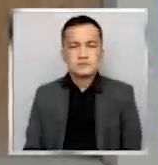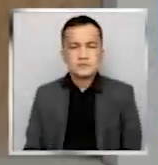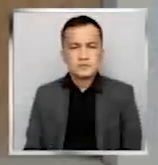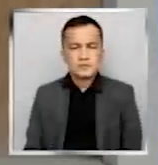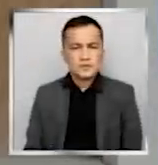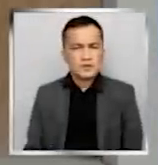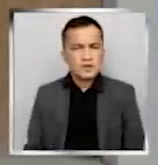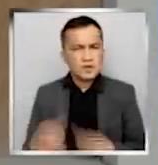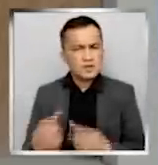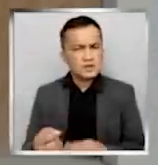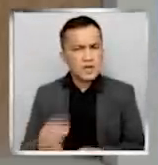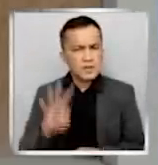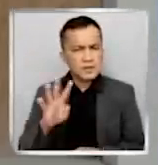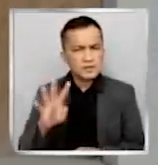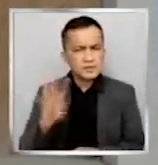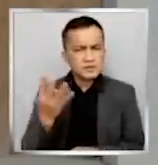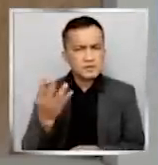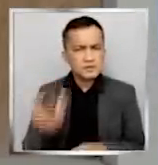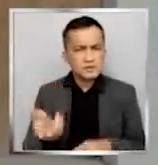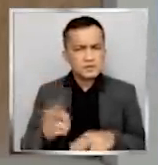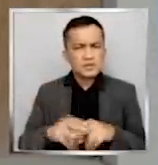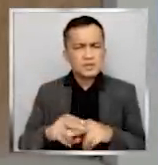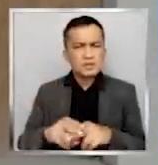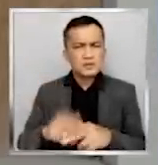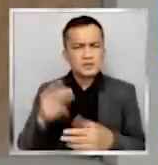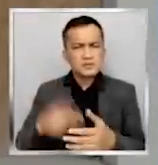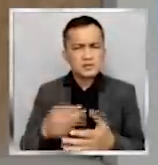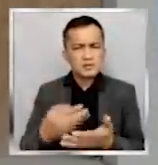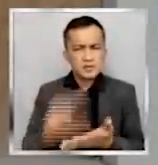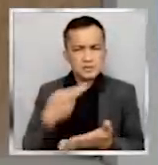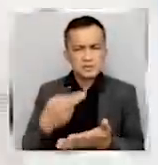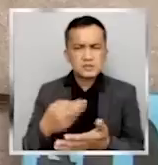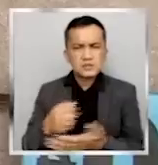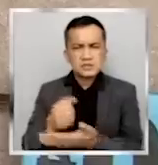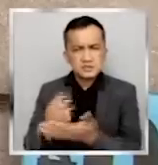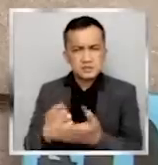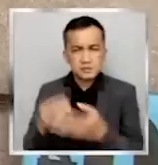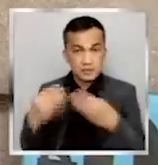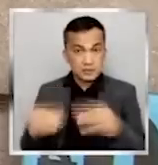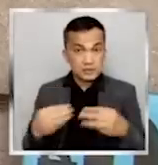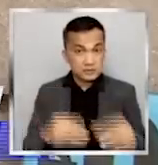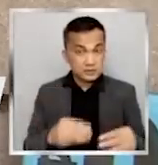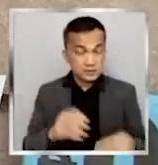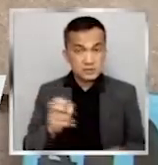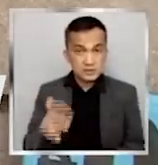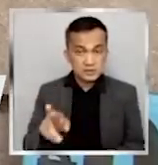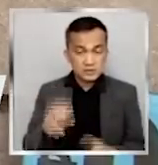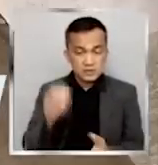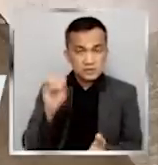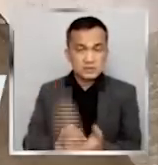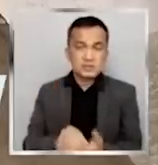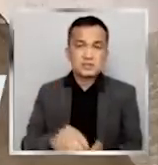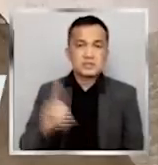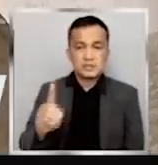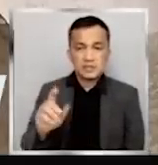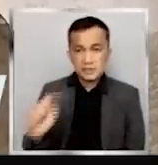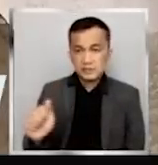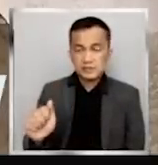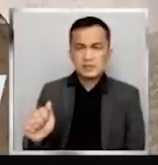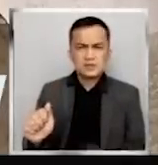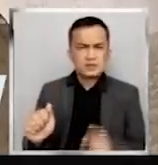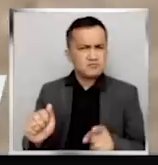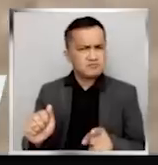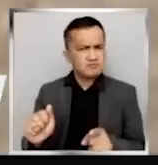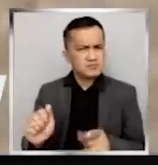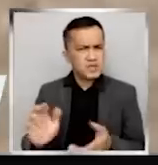Na piso ang minahal ng bigas sa ilang pamilihan sa Metro Manila. Sa tala ng Department of Agriculture o DA, nagmahal